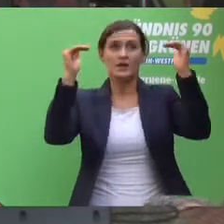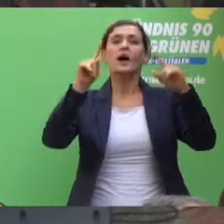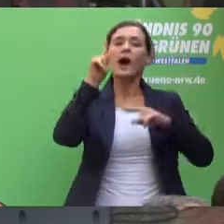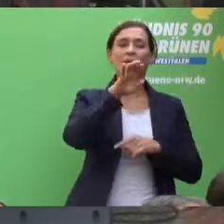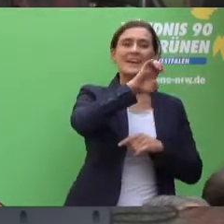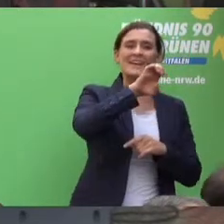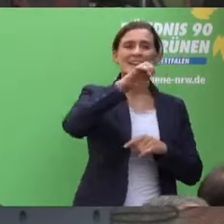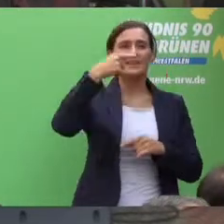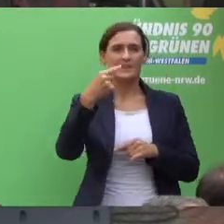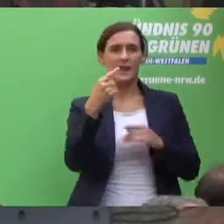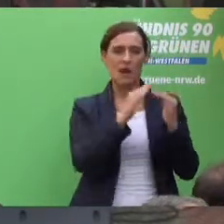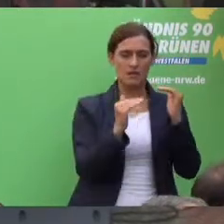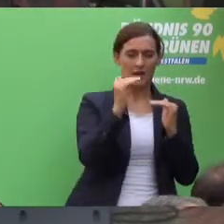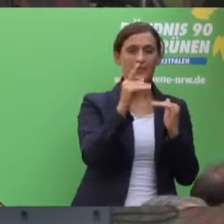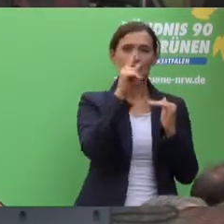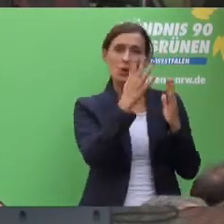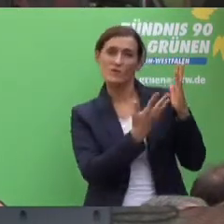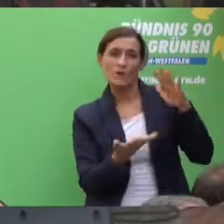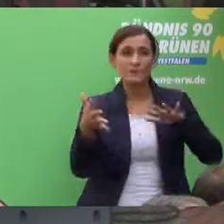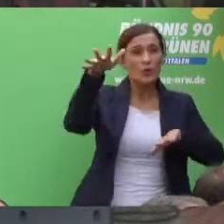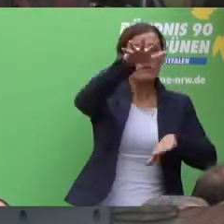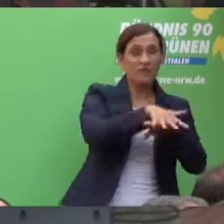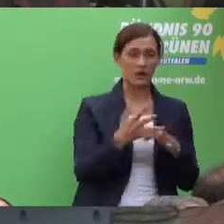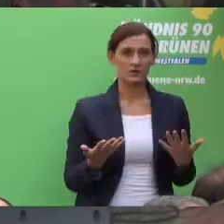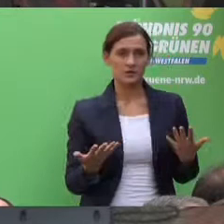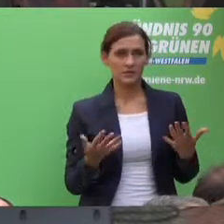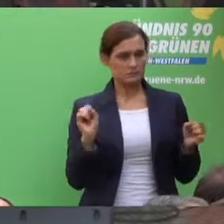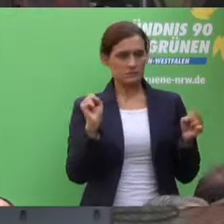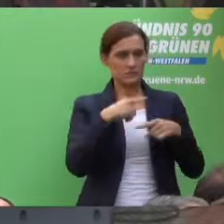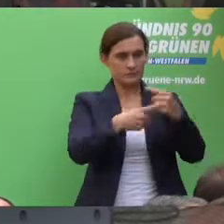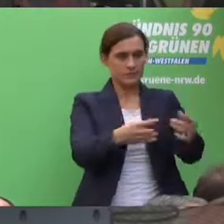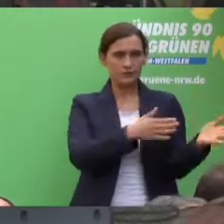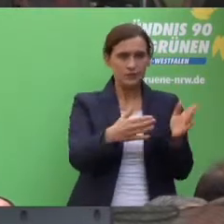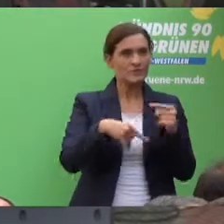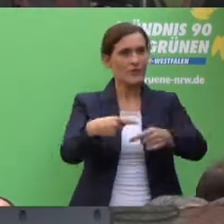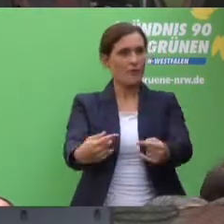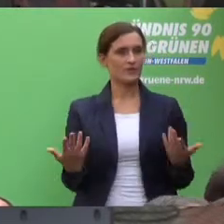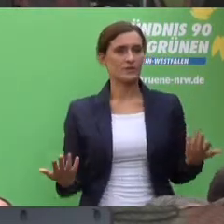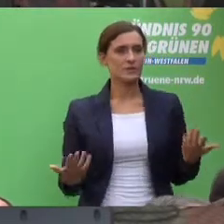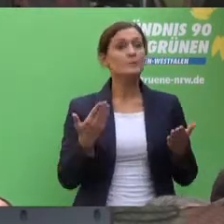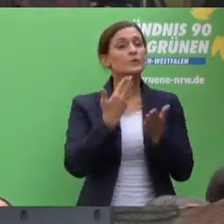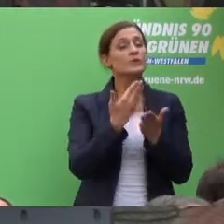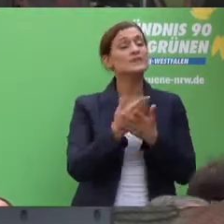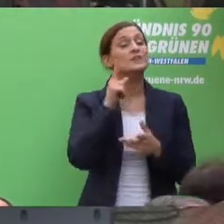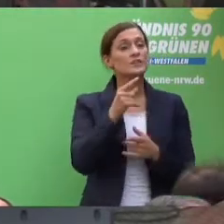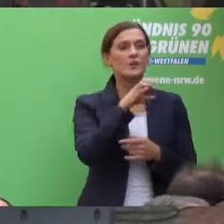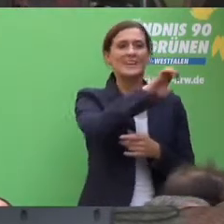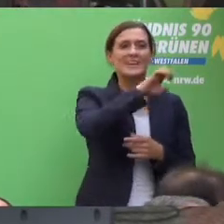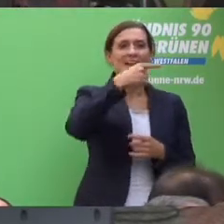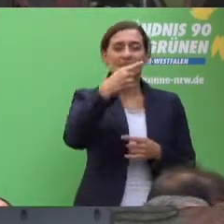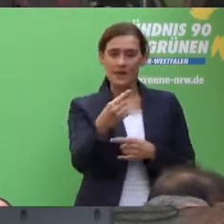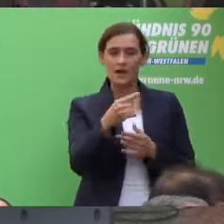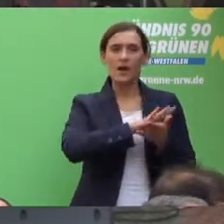EEG-Umlage sich verfünffacht. Da ist doch wohl was aus dem Ruder gelaufen. Und aus dem Ruder gelaufen ist, dass sie aus dem EEG